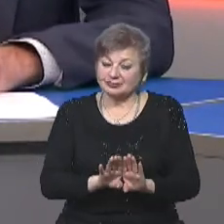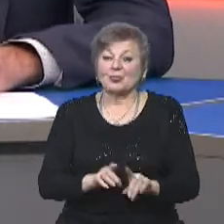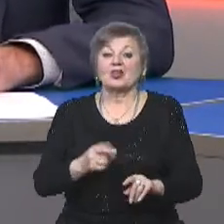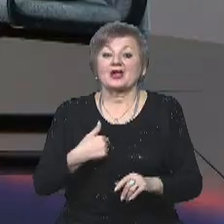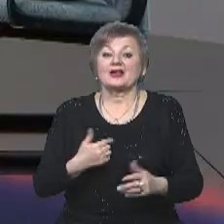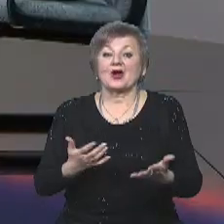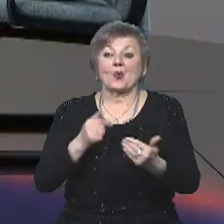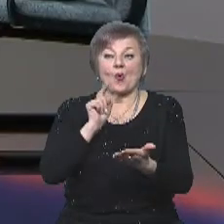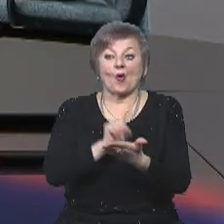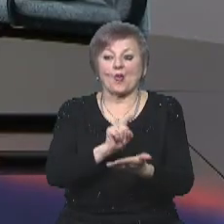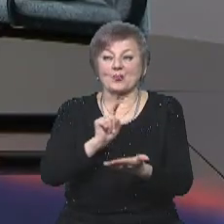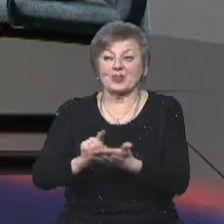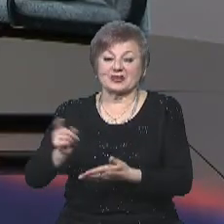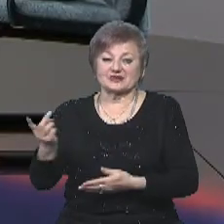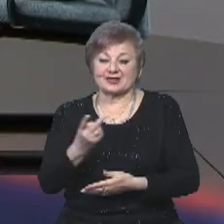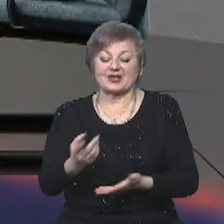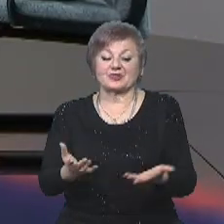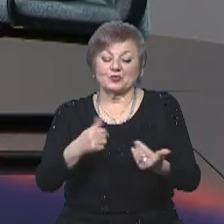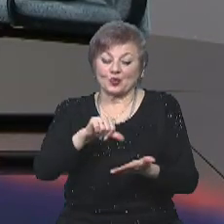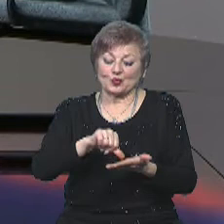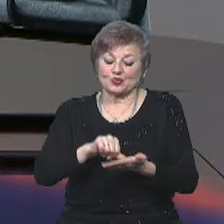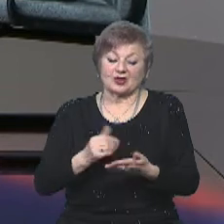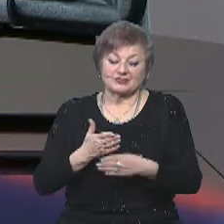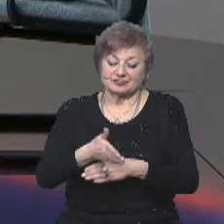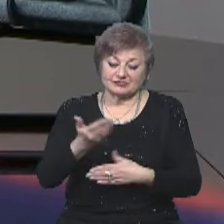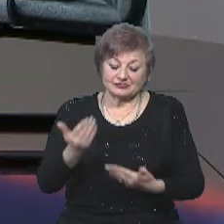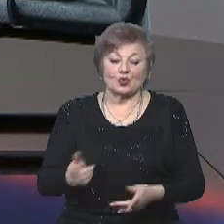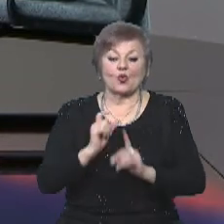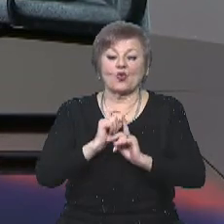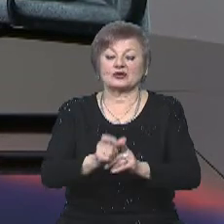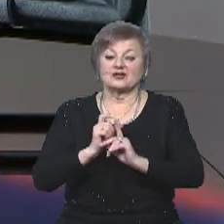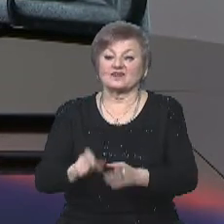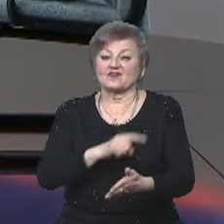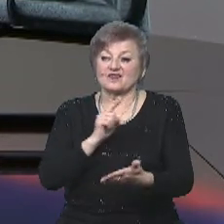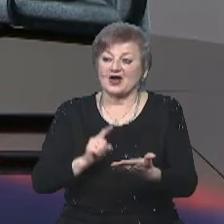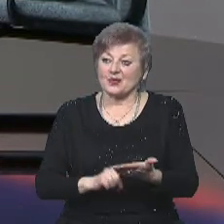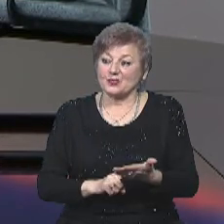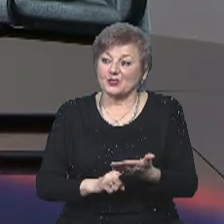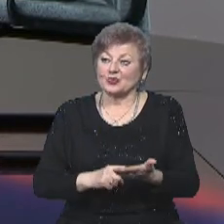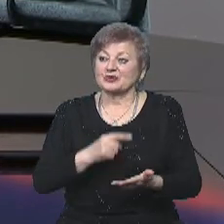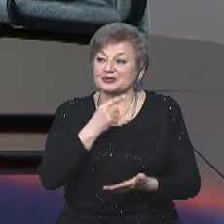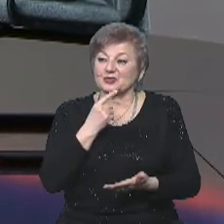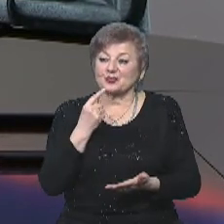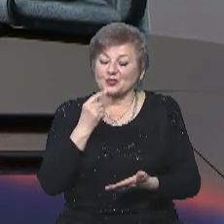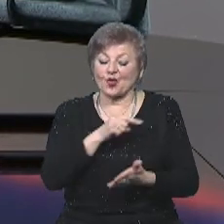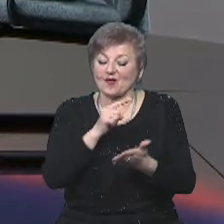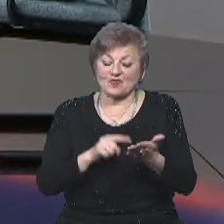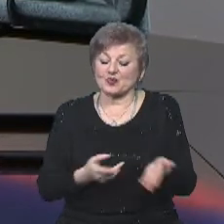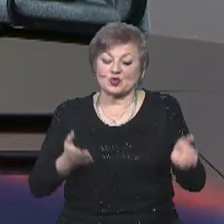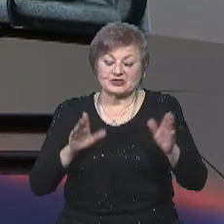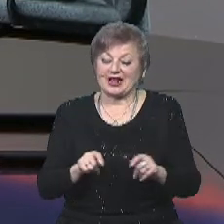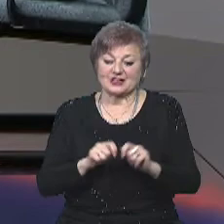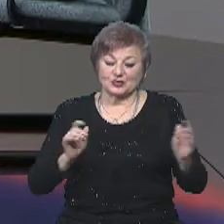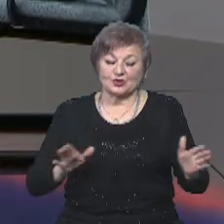беру з вас зобов'язання брати участь в наших програмах, відповідати на наші питання. Бачите, ще їх скільки багато залишилося.